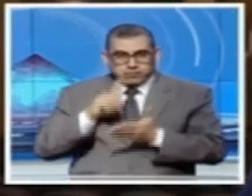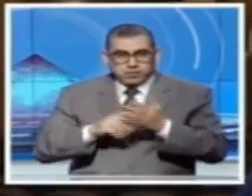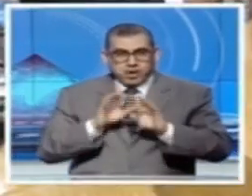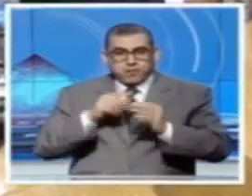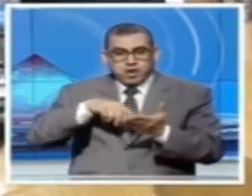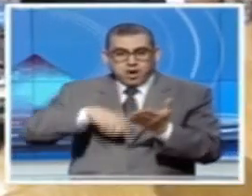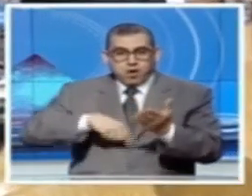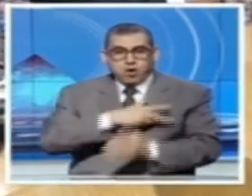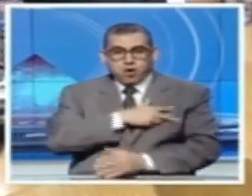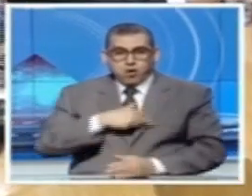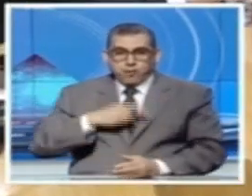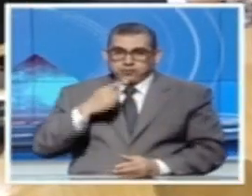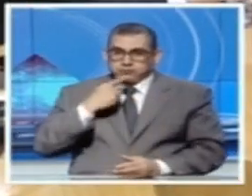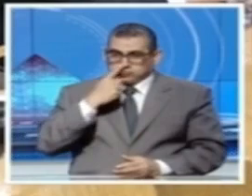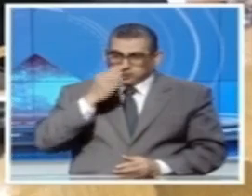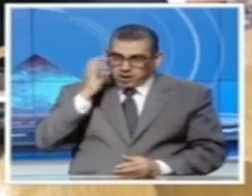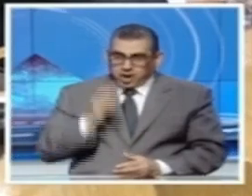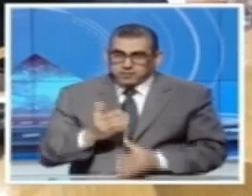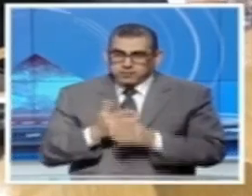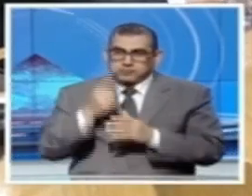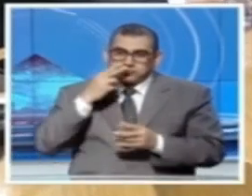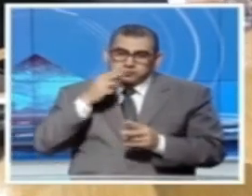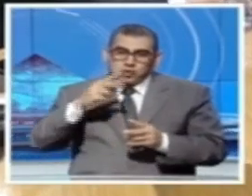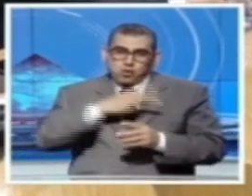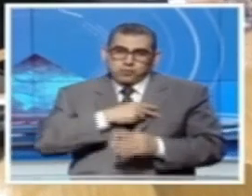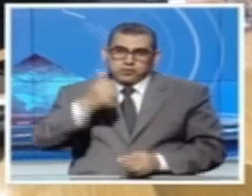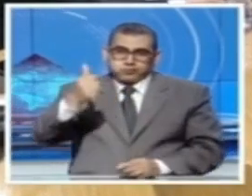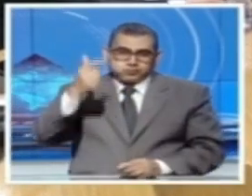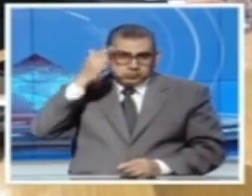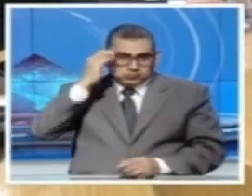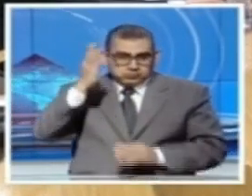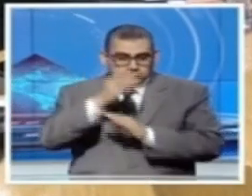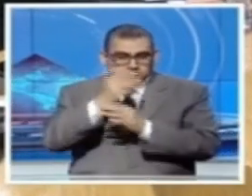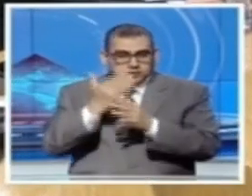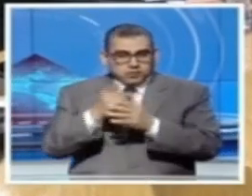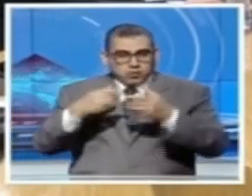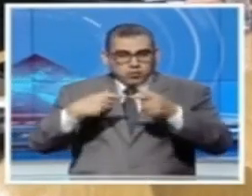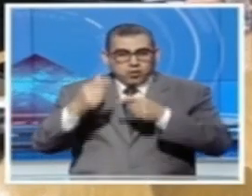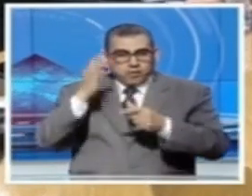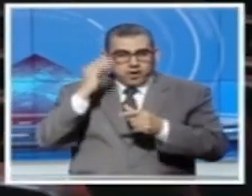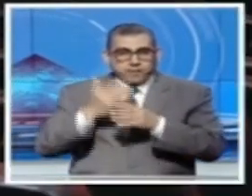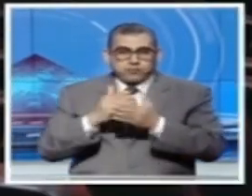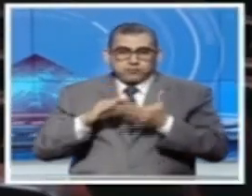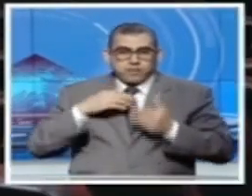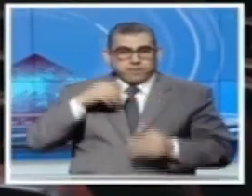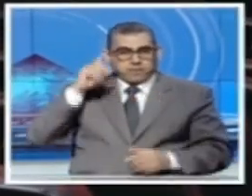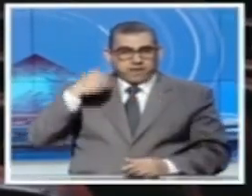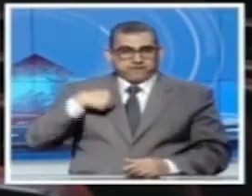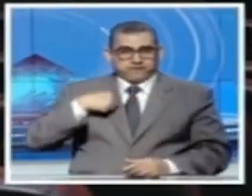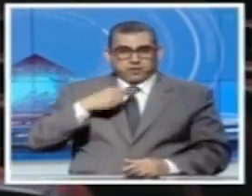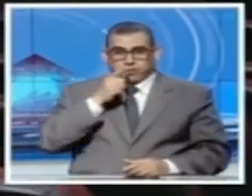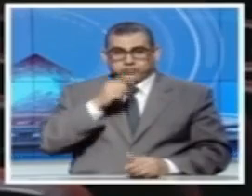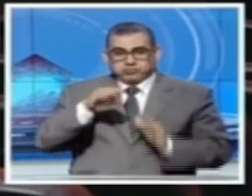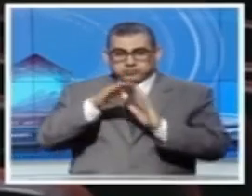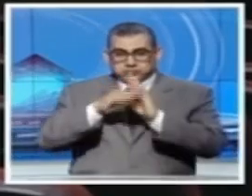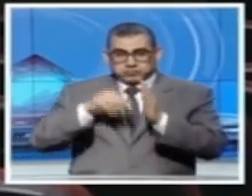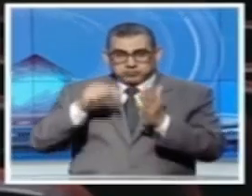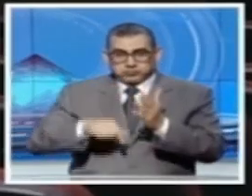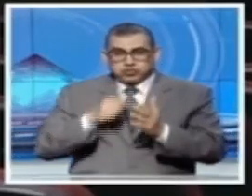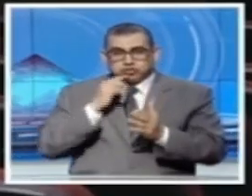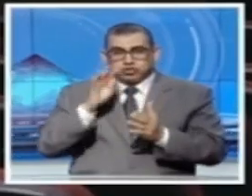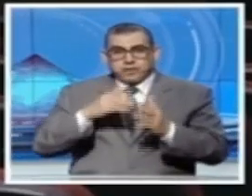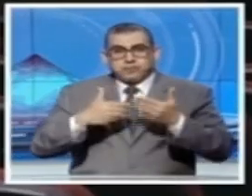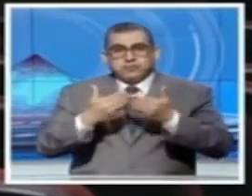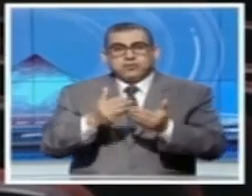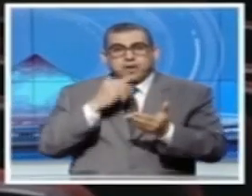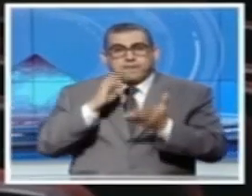الحكومة ومحترمين جدا ان هم عندهم الرؤية وعندهم الفكر الاستراتيجي وعندهم الحاجات اللي احنا مش عارفينها. محاور مهمة استعرضها اعضاء شعبة المستلزمات